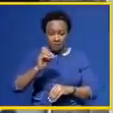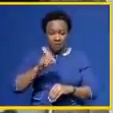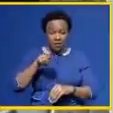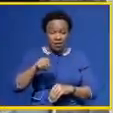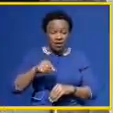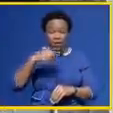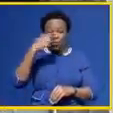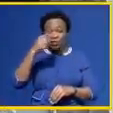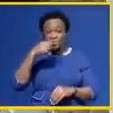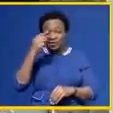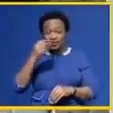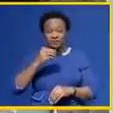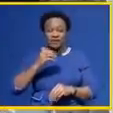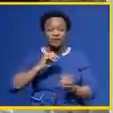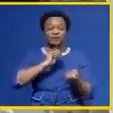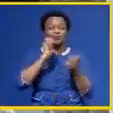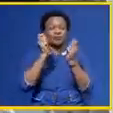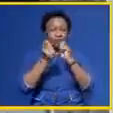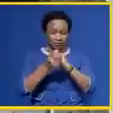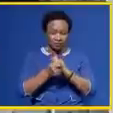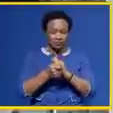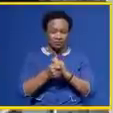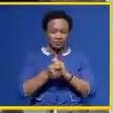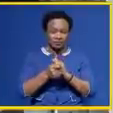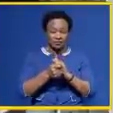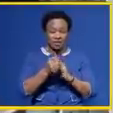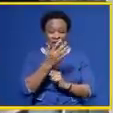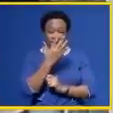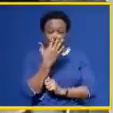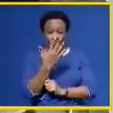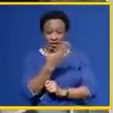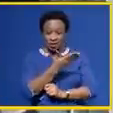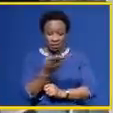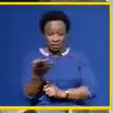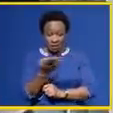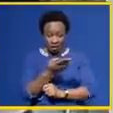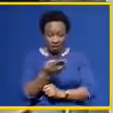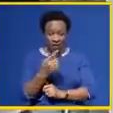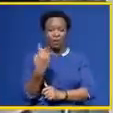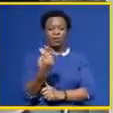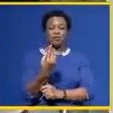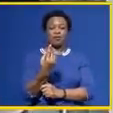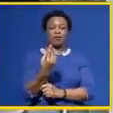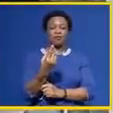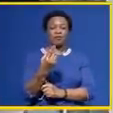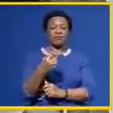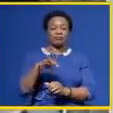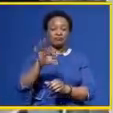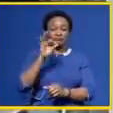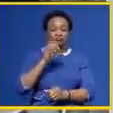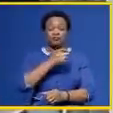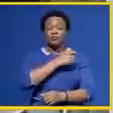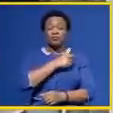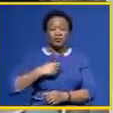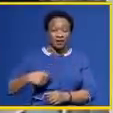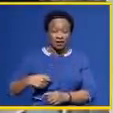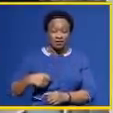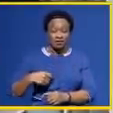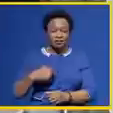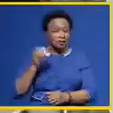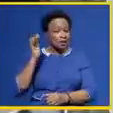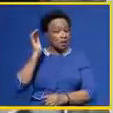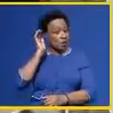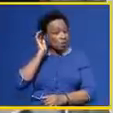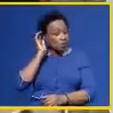Mimi nikwambie tu, katika watano hawa lazima mmoja atakuwa rais, lakini husikii popote wao kujizungumza wala kujisema. Ni